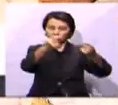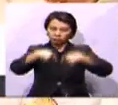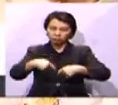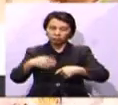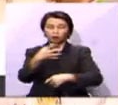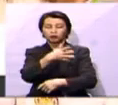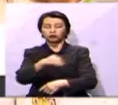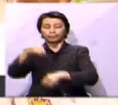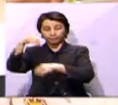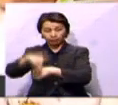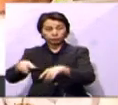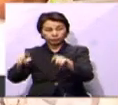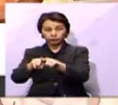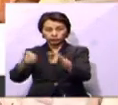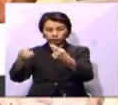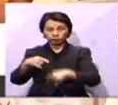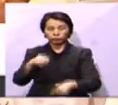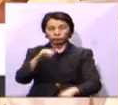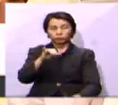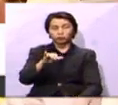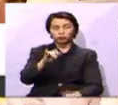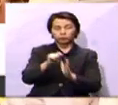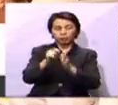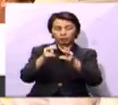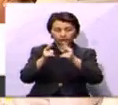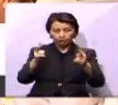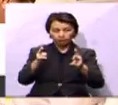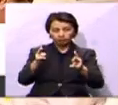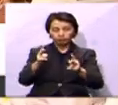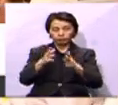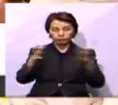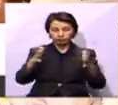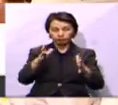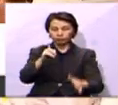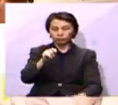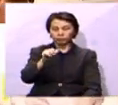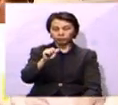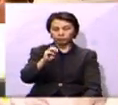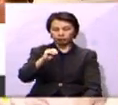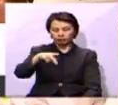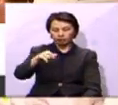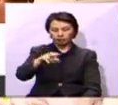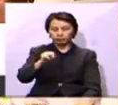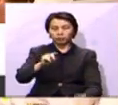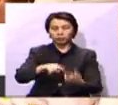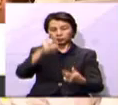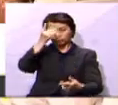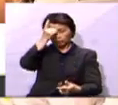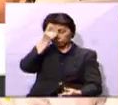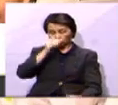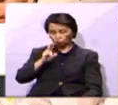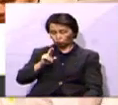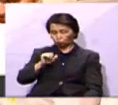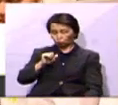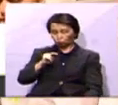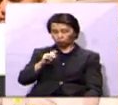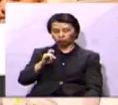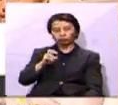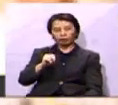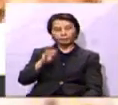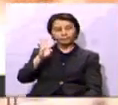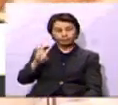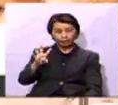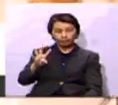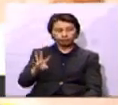pada malam ini saudara Yang Teramat Mulia Tunku Besar Tampin dan Yang Teramat Mulia Datuk Undang Yang Empat. Baik, bersama-sama saya